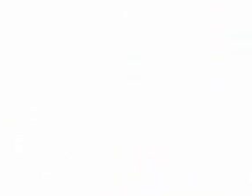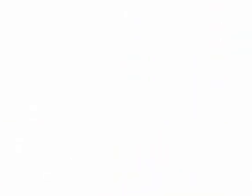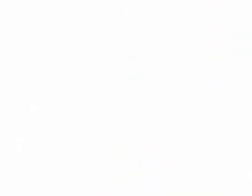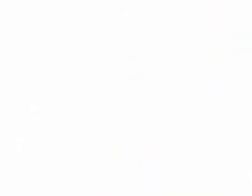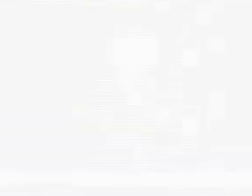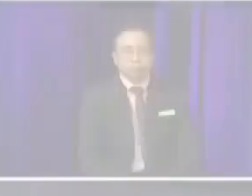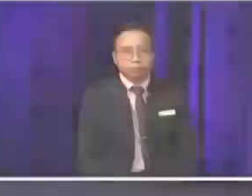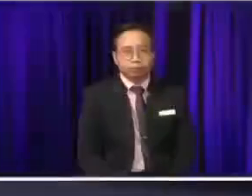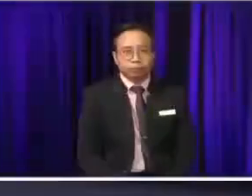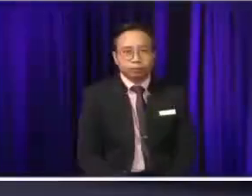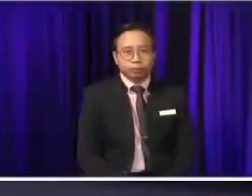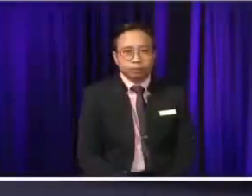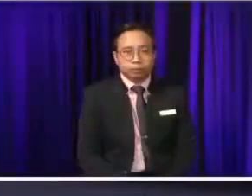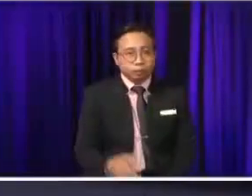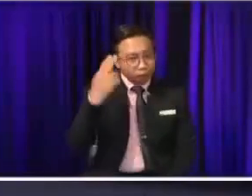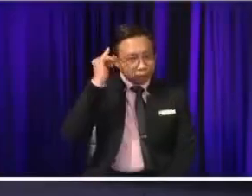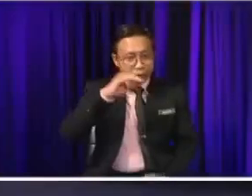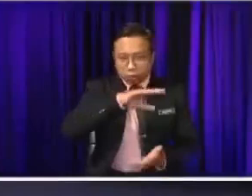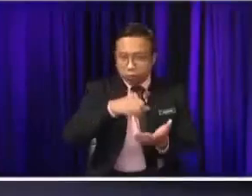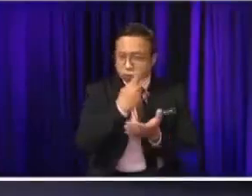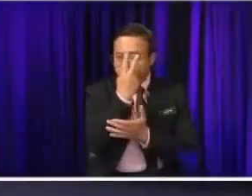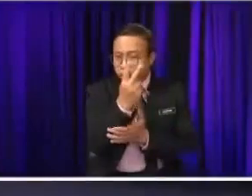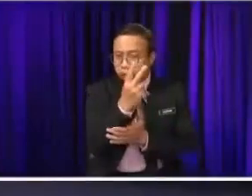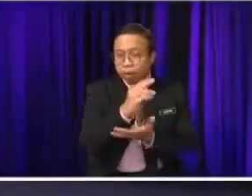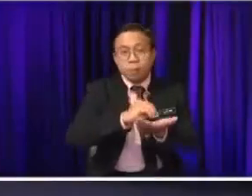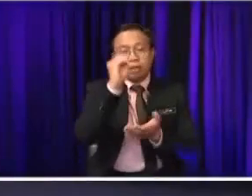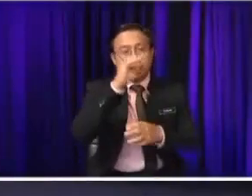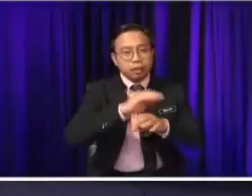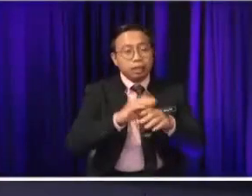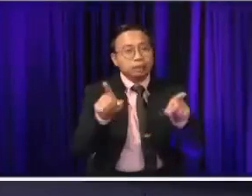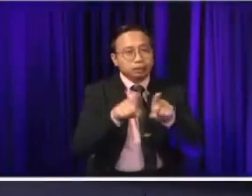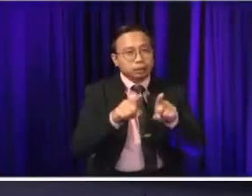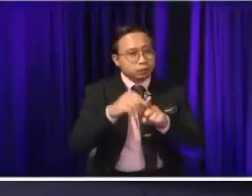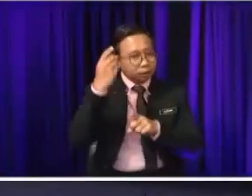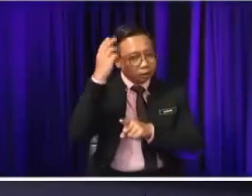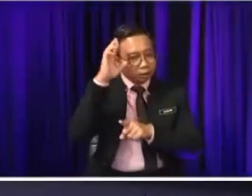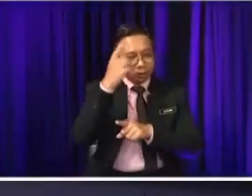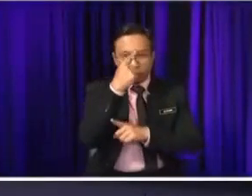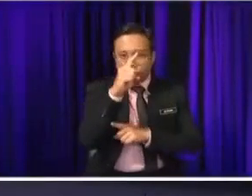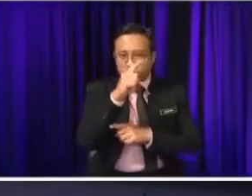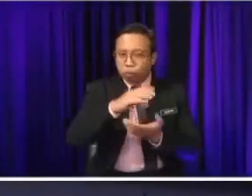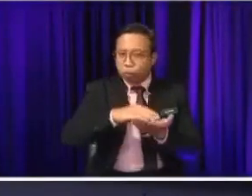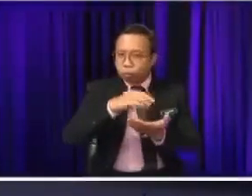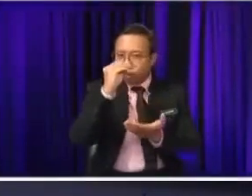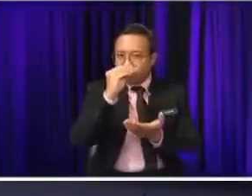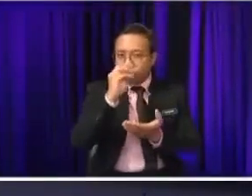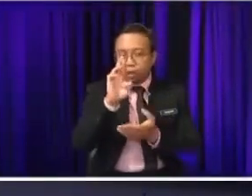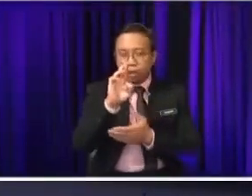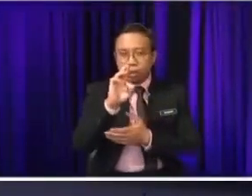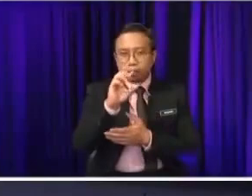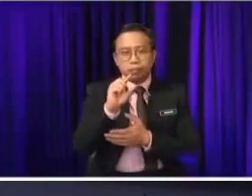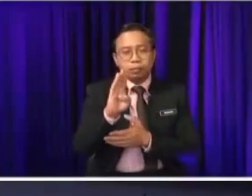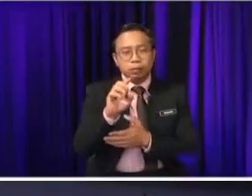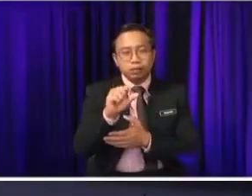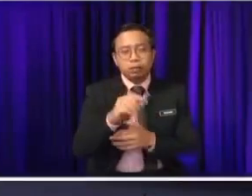TVM Hai semua anda sedang menonton selamat Menengah Atas bersama saya Chris NJ untuk mata pelajaran RGB